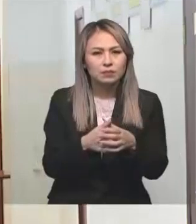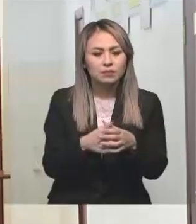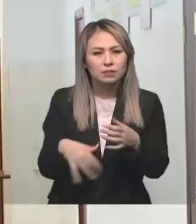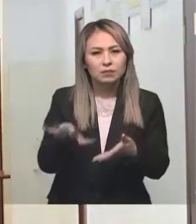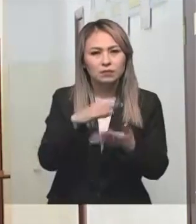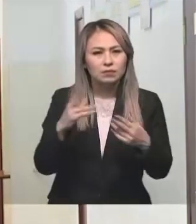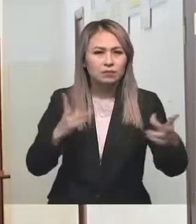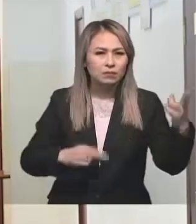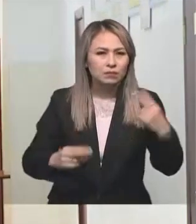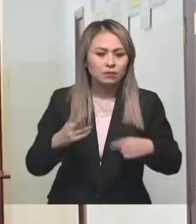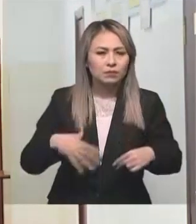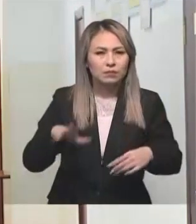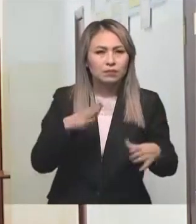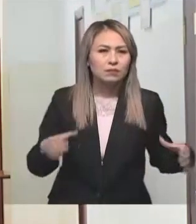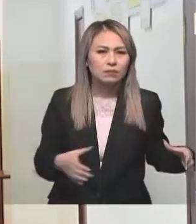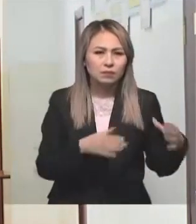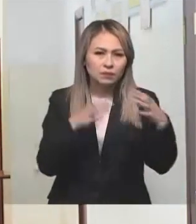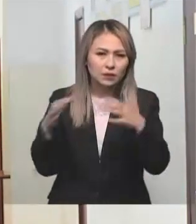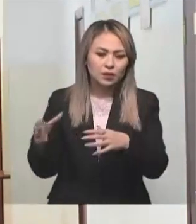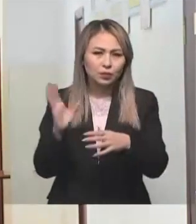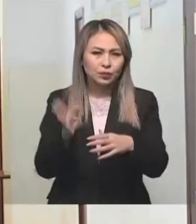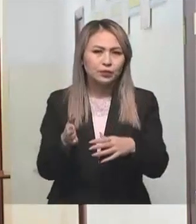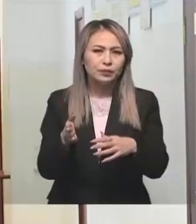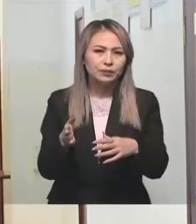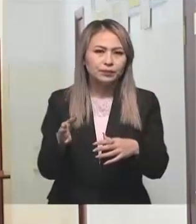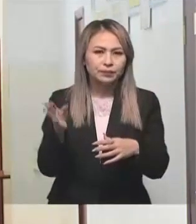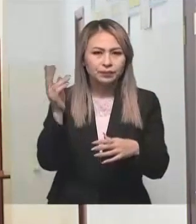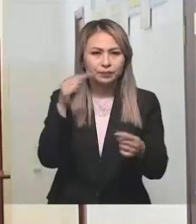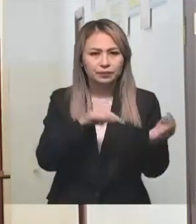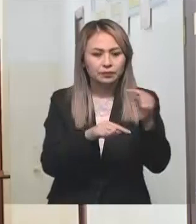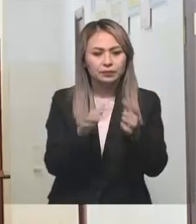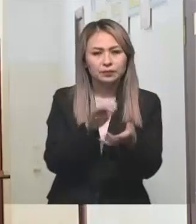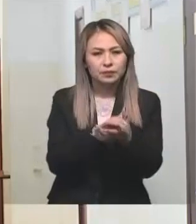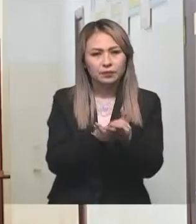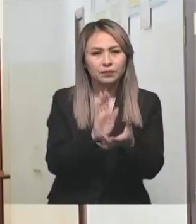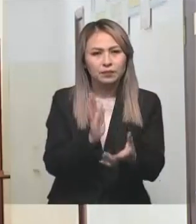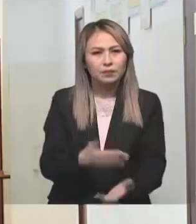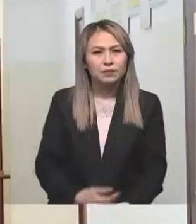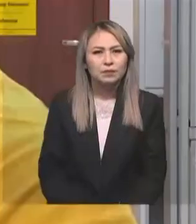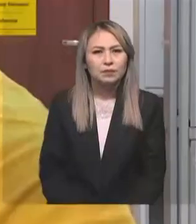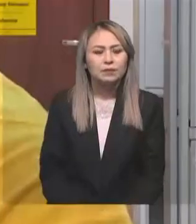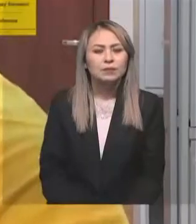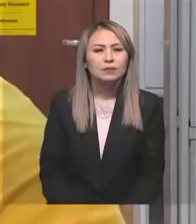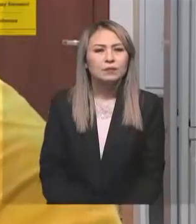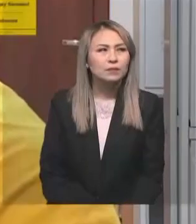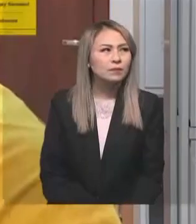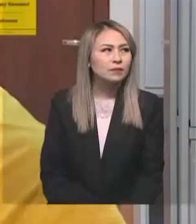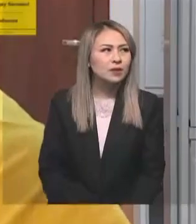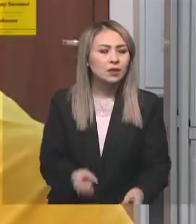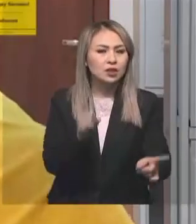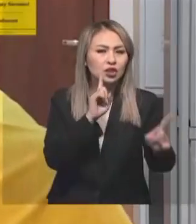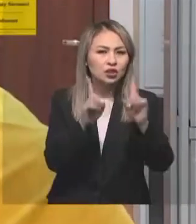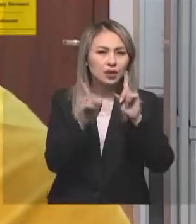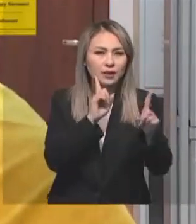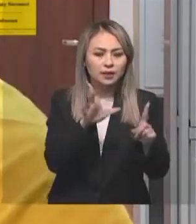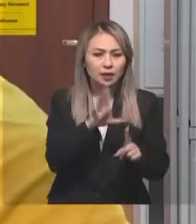бүкіл мұғалім, бүкіліміз бірге барамыз. Сондықтан бүкілі бірімізге таныс болып Жиналыс өткізілді, жаңағы